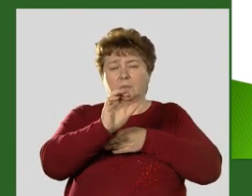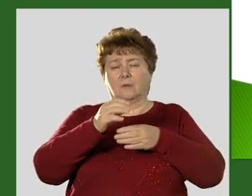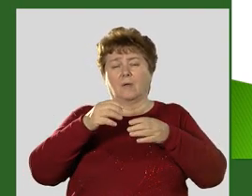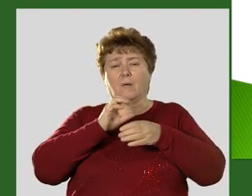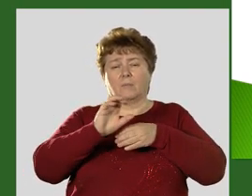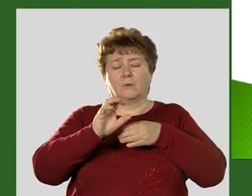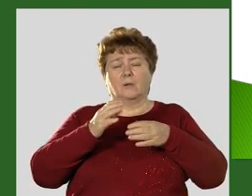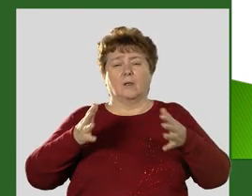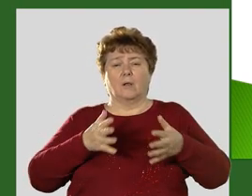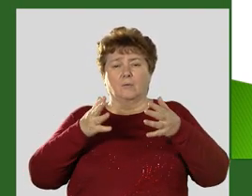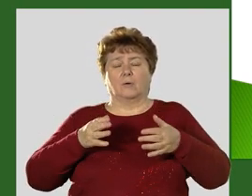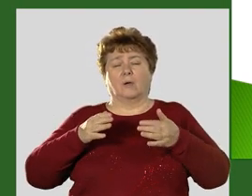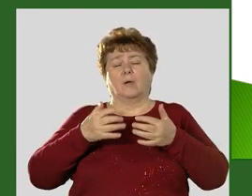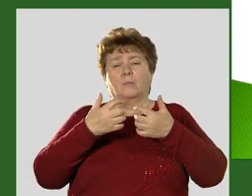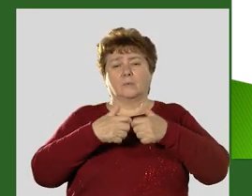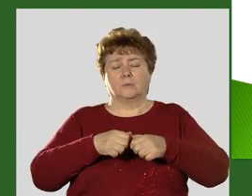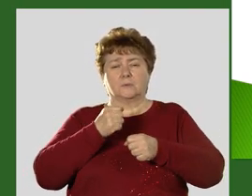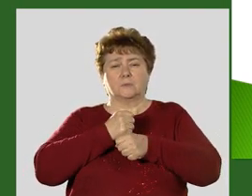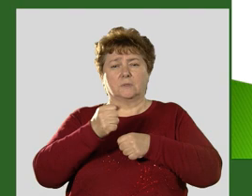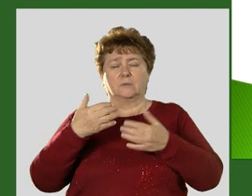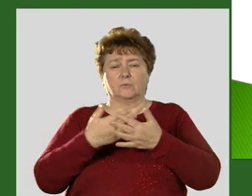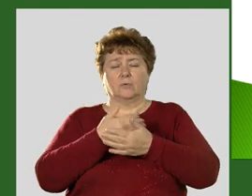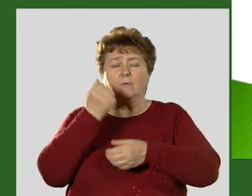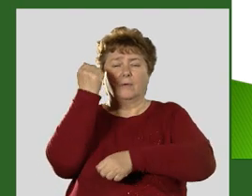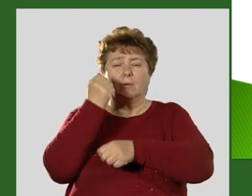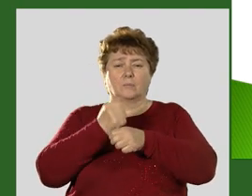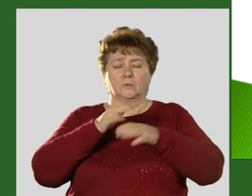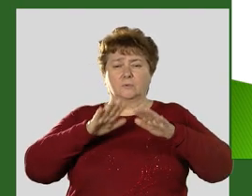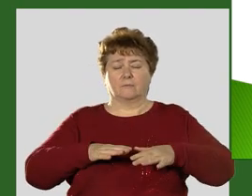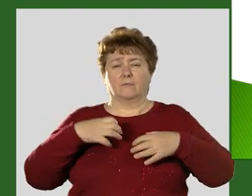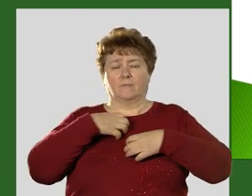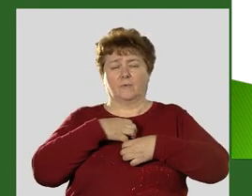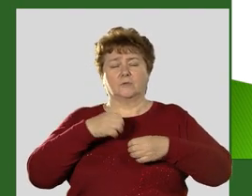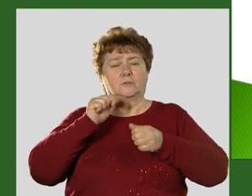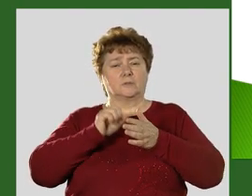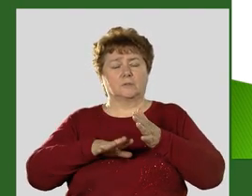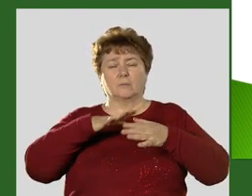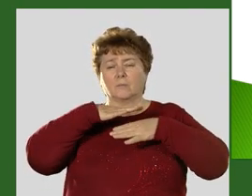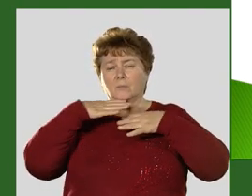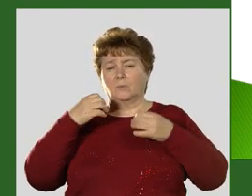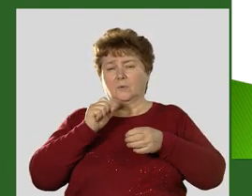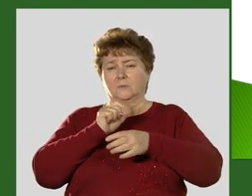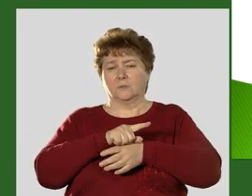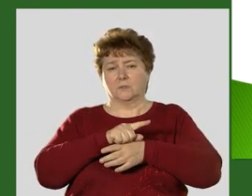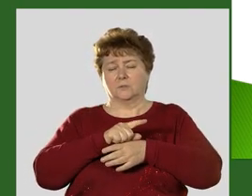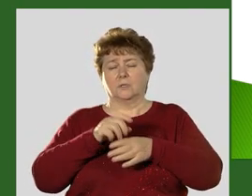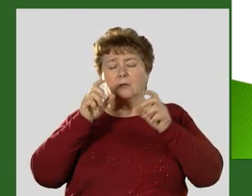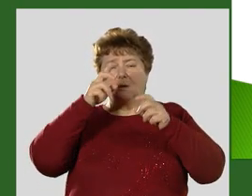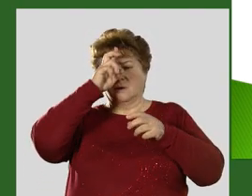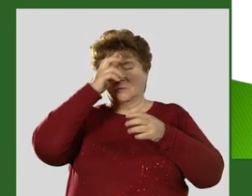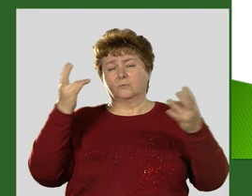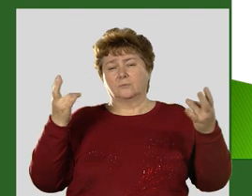продукции легкой промышленности, создания новых рабочих мест важно решить множество задач.